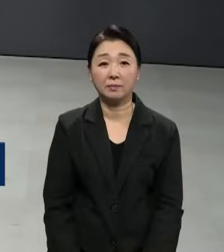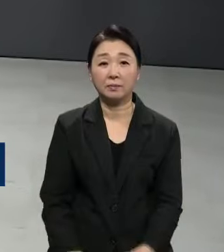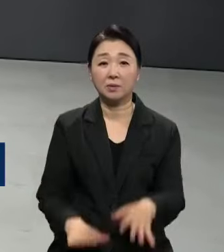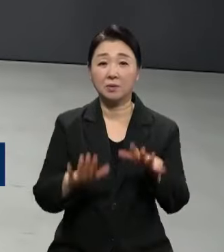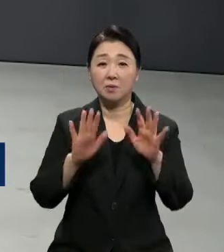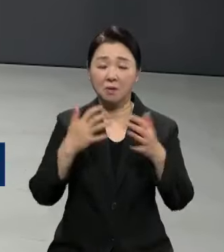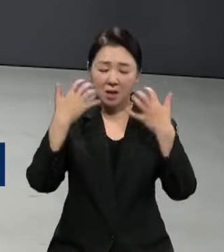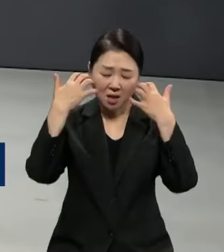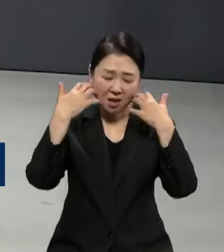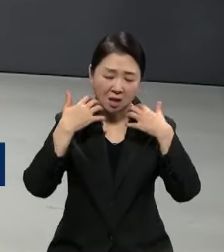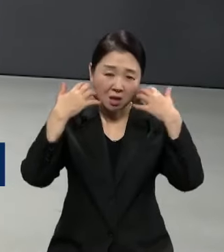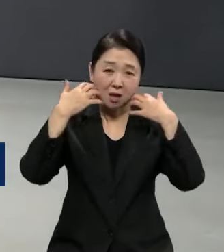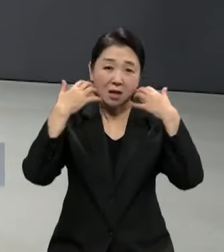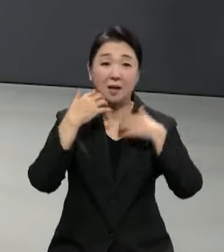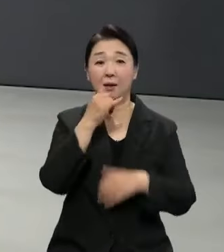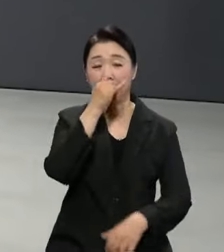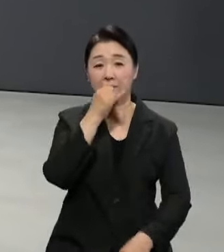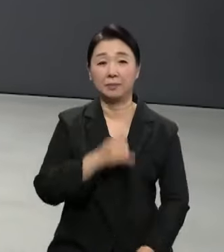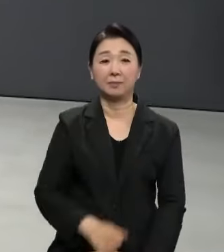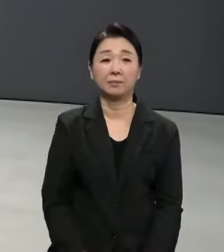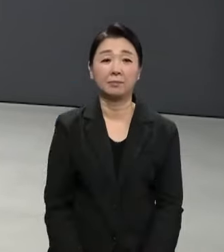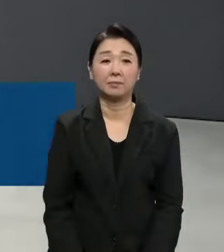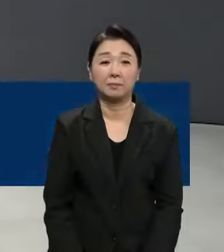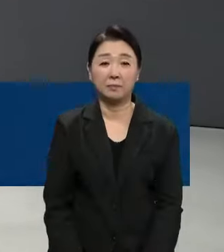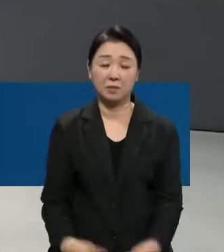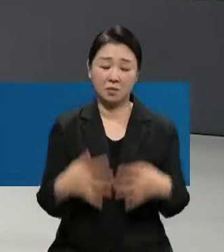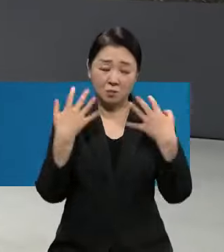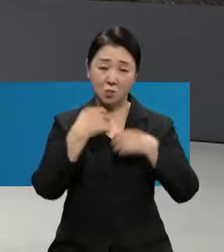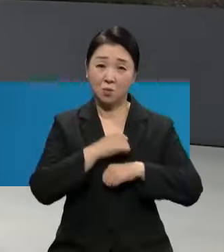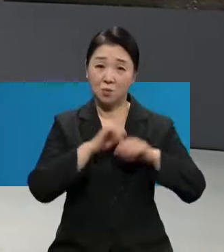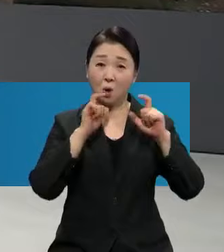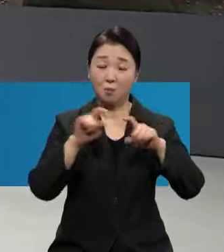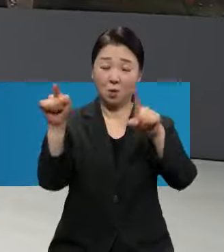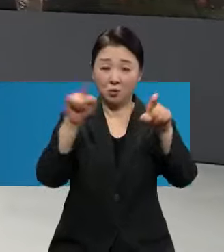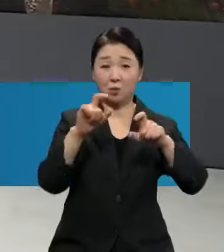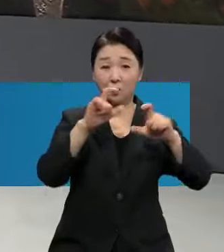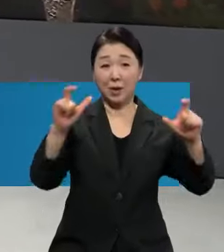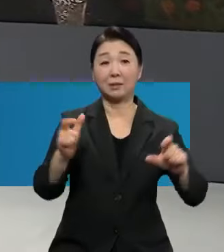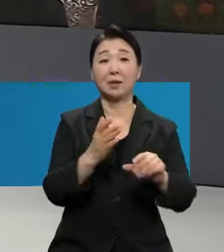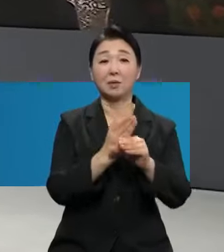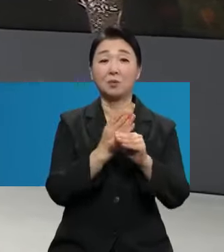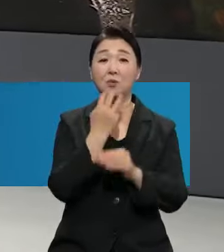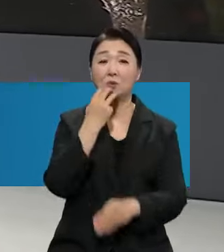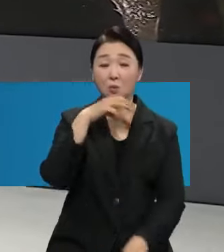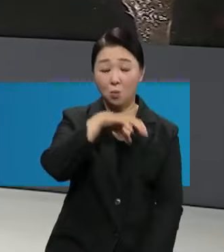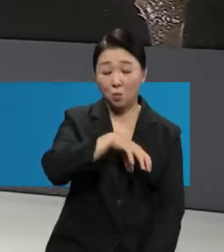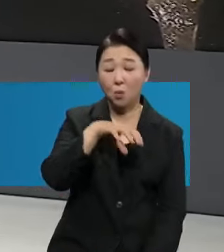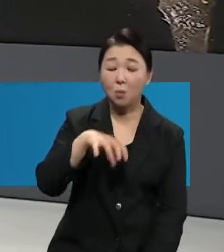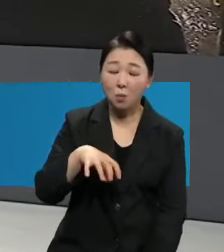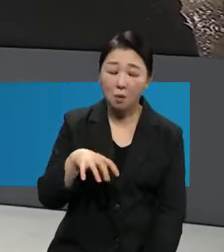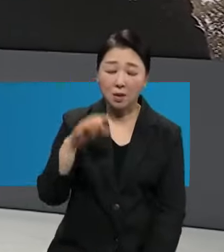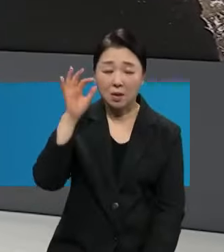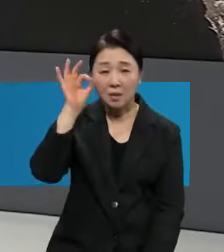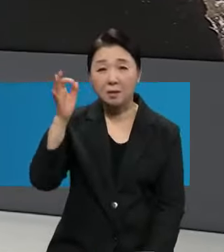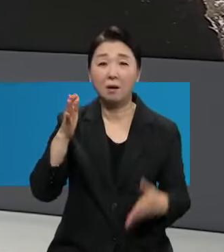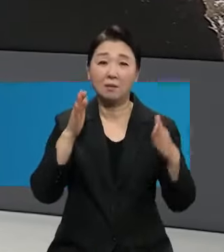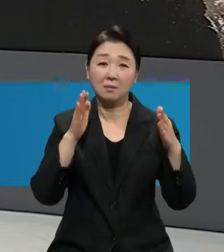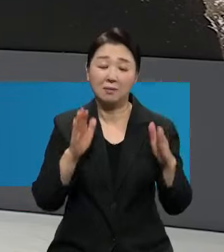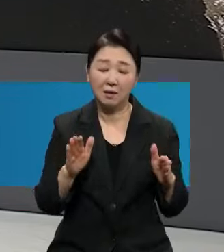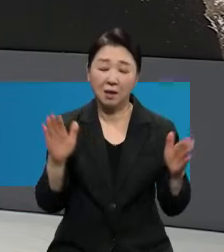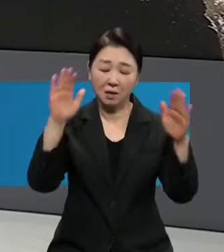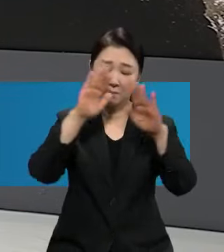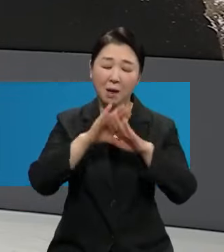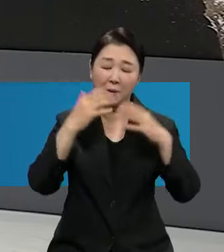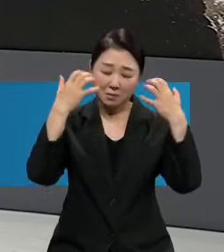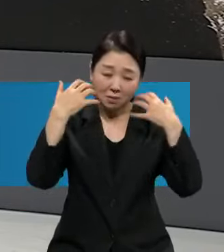오늘도 푹푹지는 무더위가 계속되겠습니다 폭염 경보가 전국으로 확대됐고 서울에선 열흘 넘게 열대야가